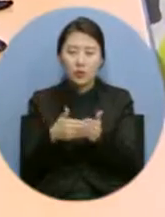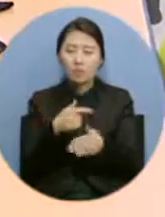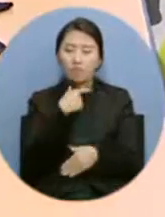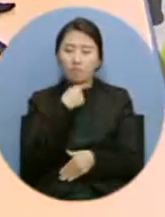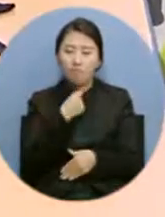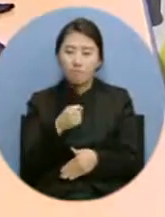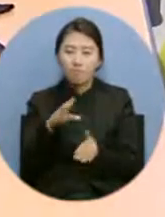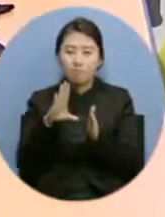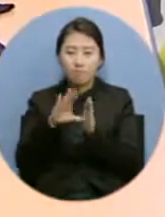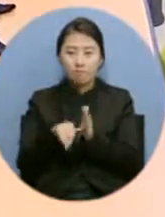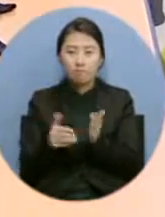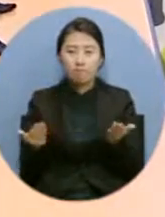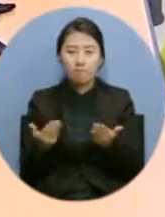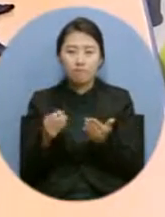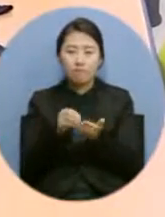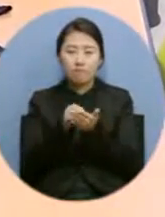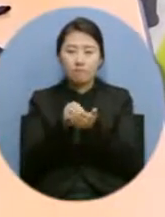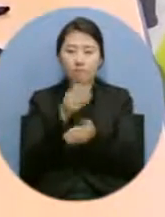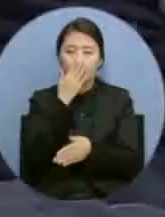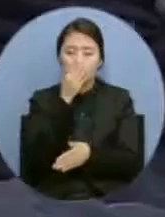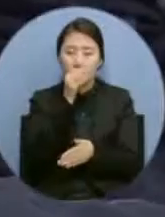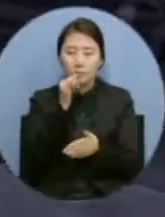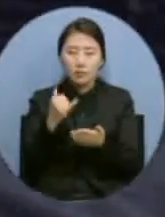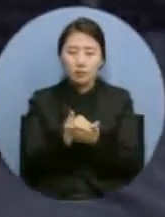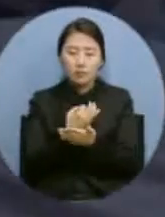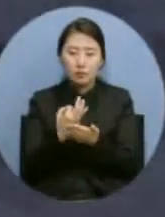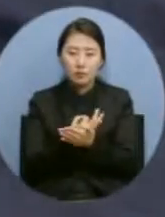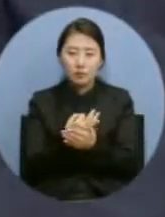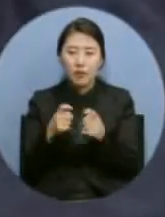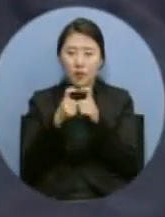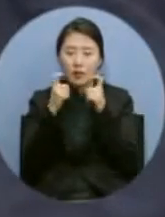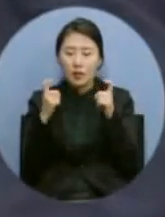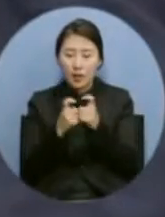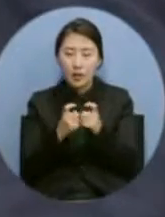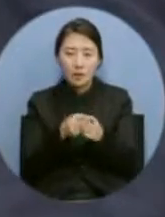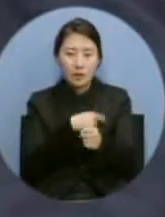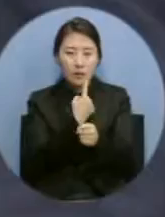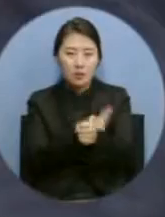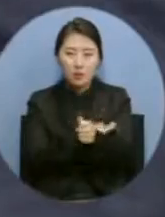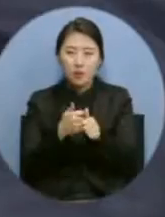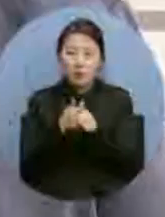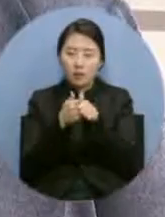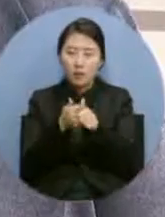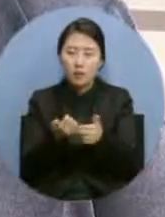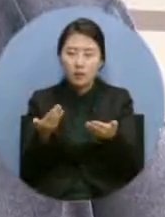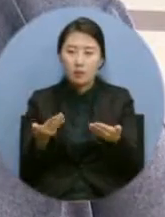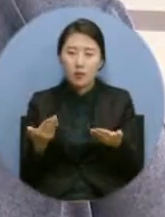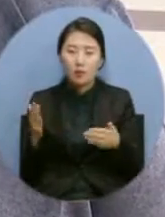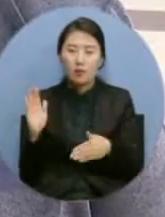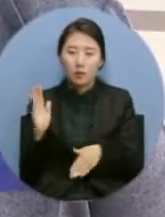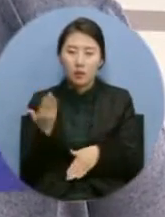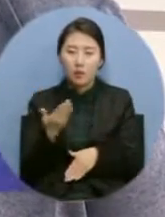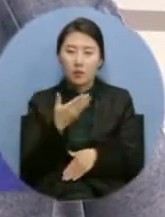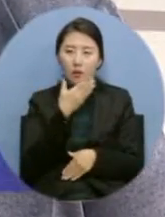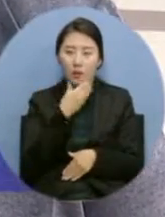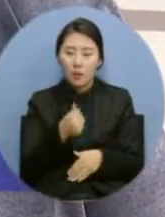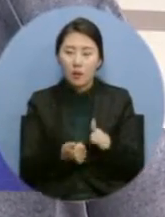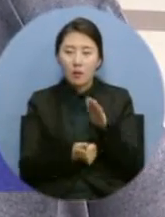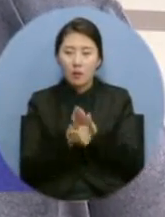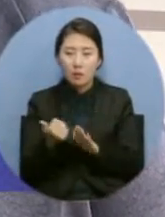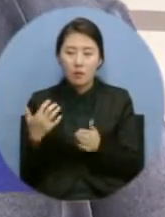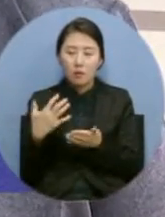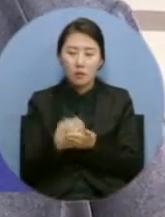희망 시간에 근무가 가능합니다. 수입은 일감에 따라 개인별 성과만큼 받게 됩니다. 행복하게 희망을